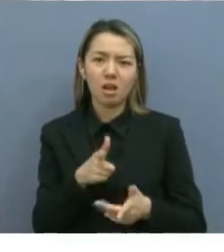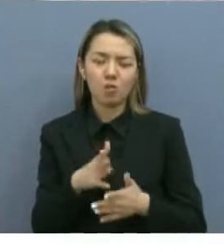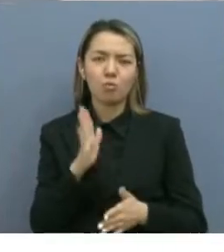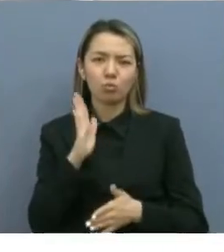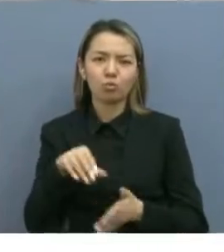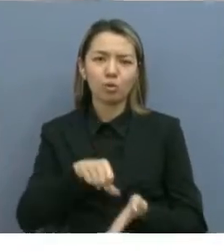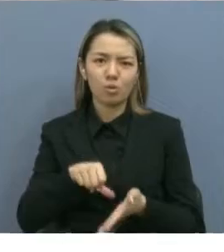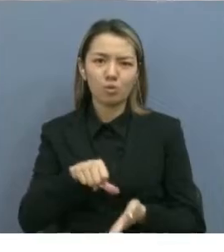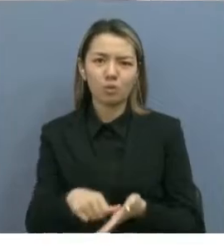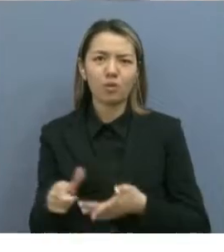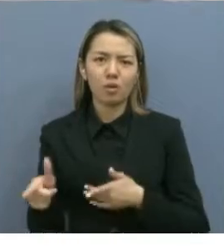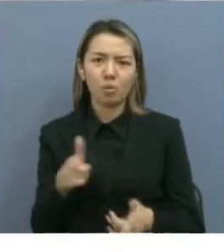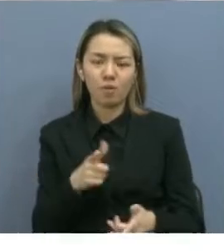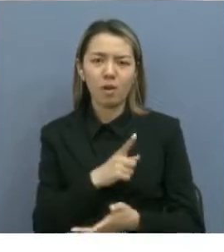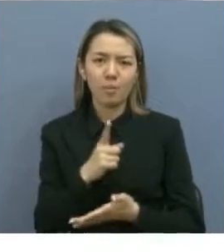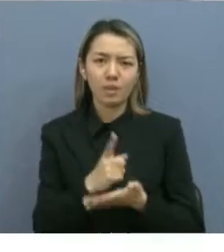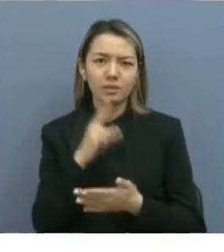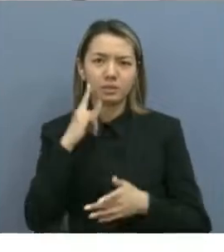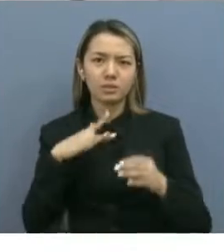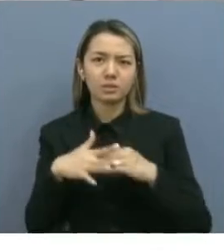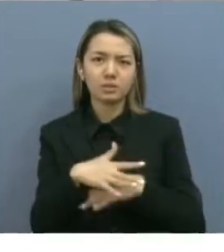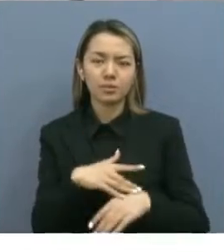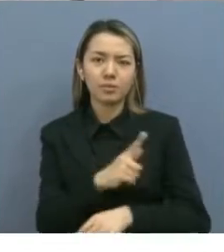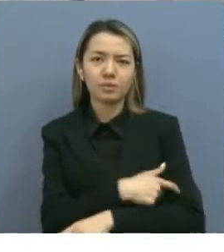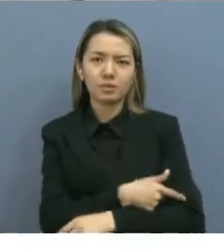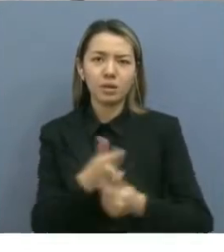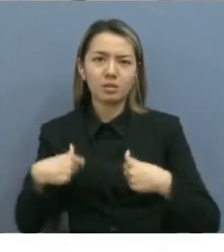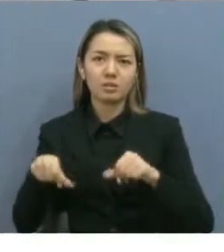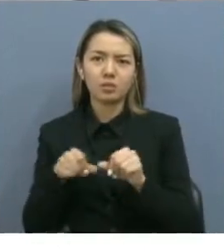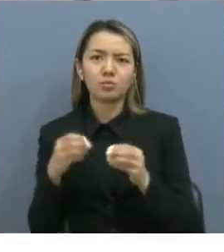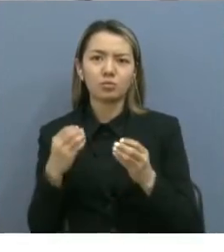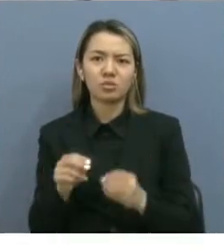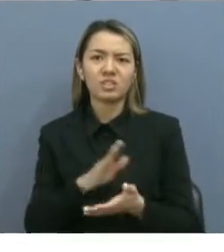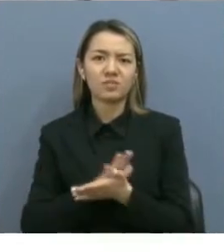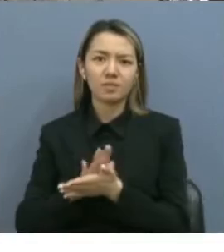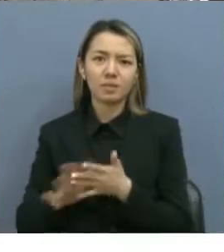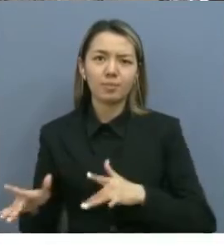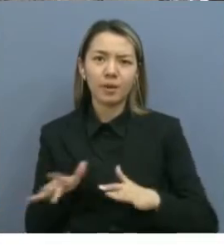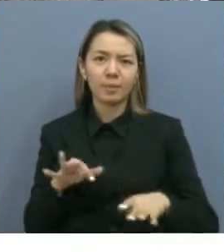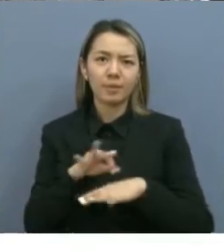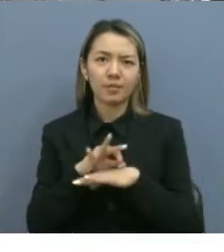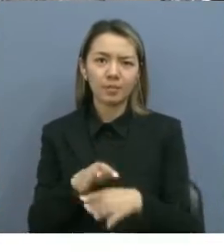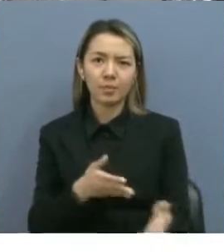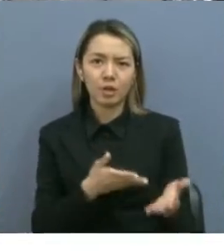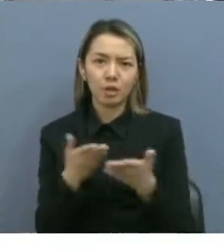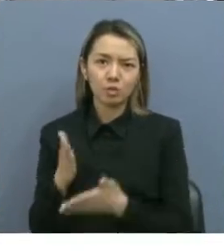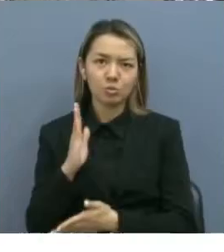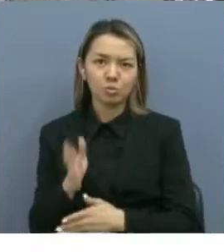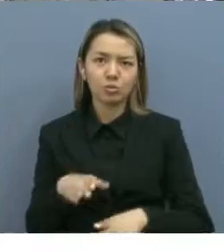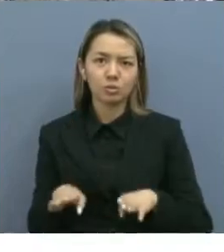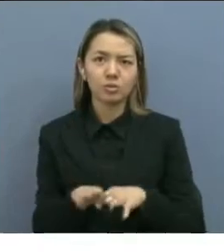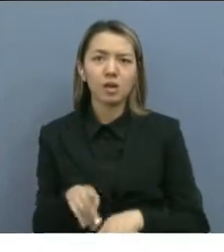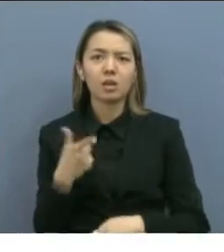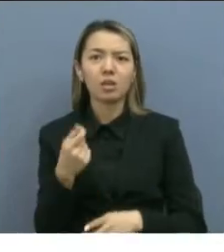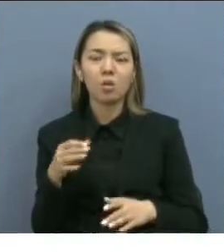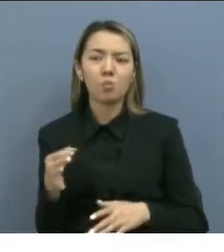жасады. Жарлыққа сәйкес әскерге міндетті қазақстандықтар медициналық қызметке, соның ішінде дезинфекция шараларын жүргізуге тартылатын болады. Сондай-ақ кей